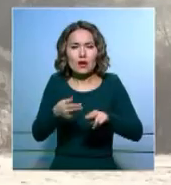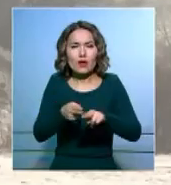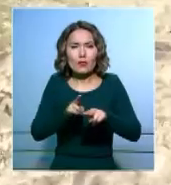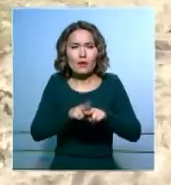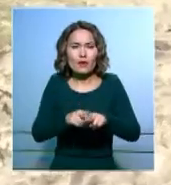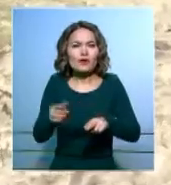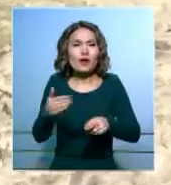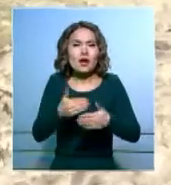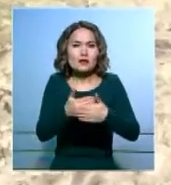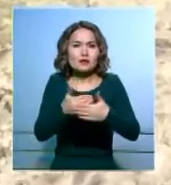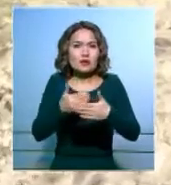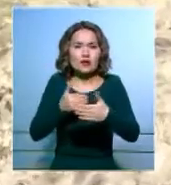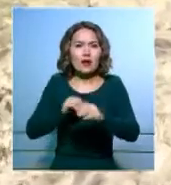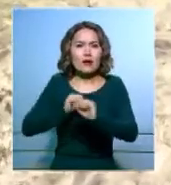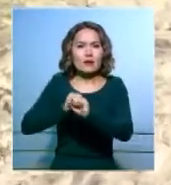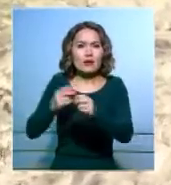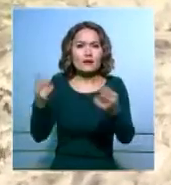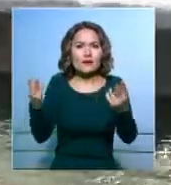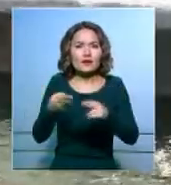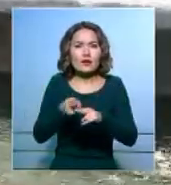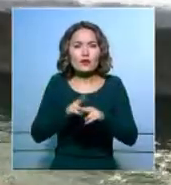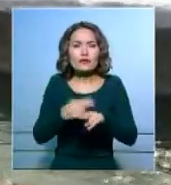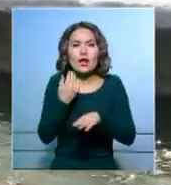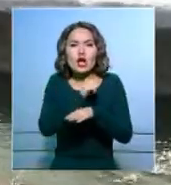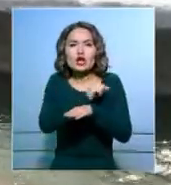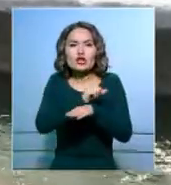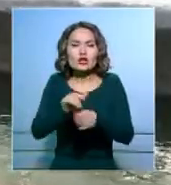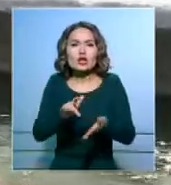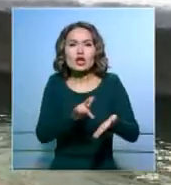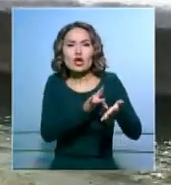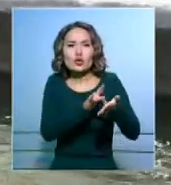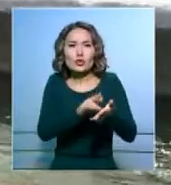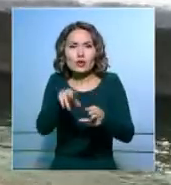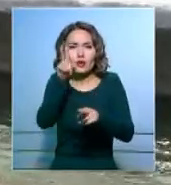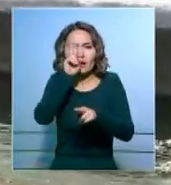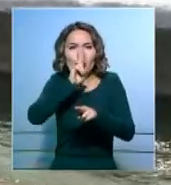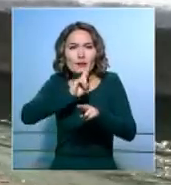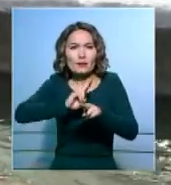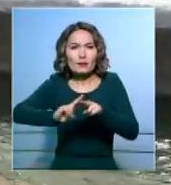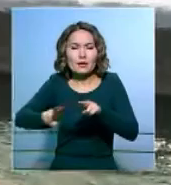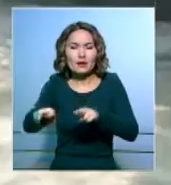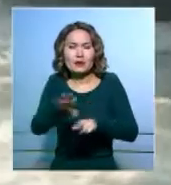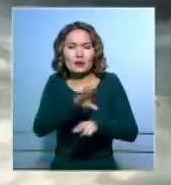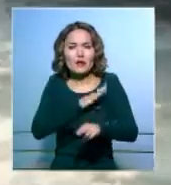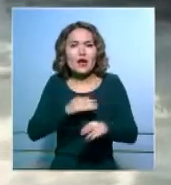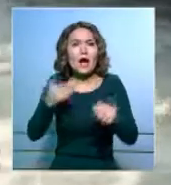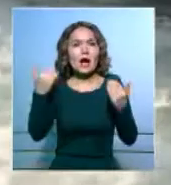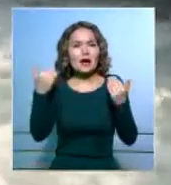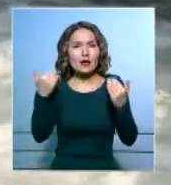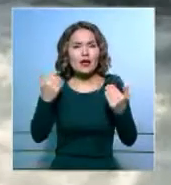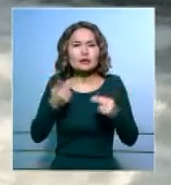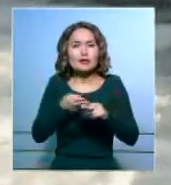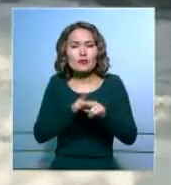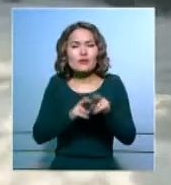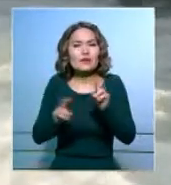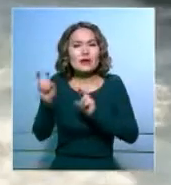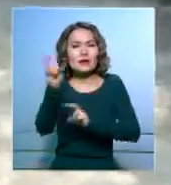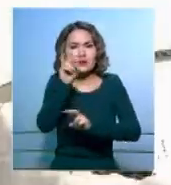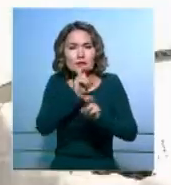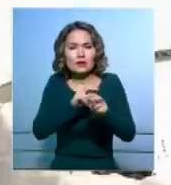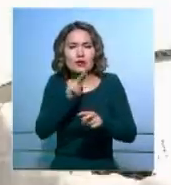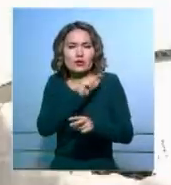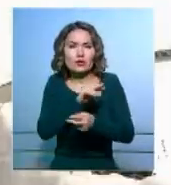да тоқталды. Шетелдік турист қарапайым қағидаларды сақтамай, алыс шатқалдарға ұзап кеткен. Енді таулы жерлердегі қауіпсіздік